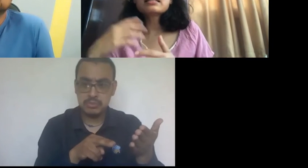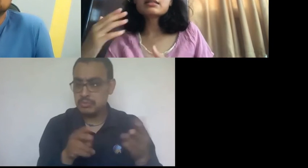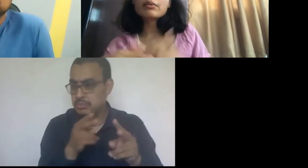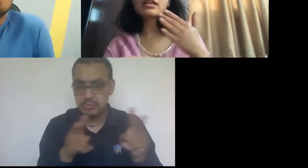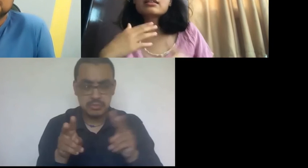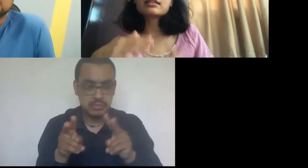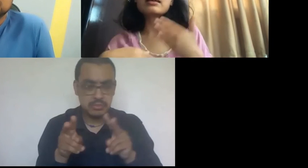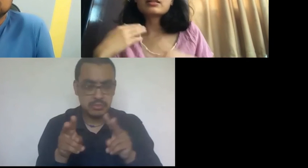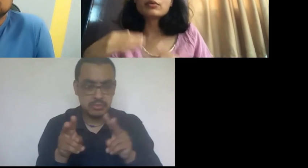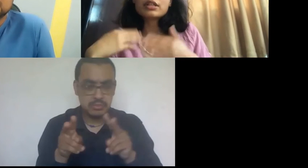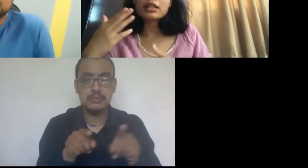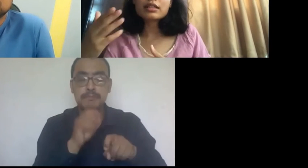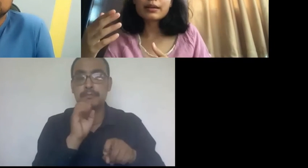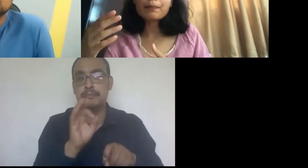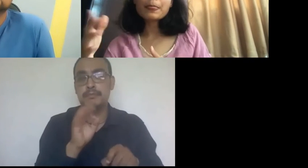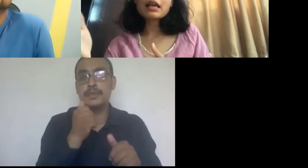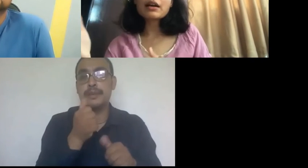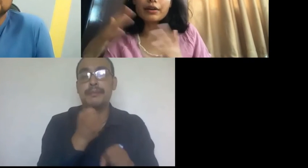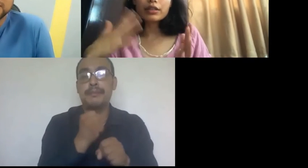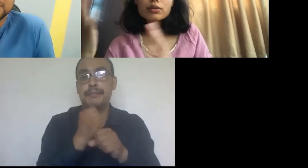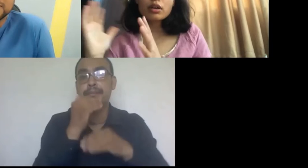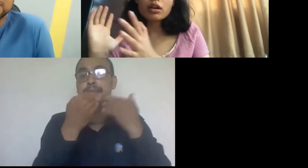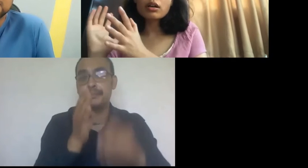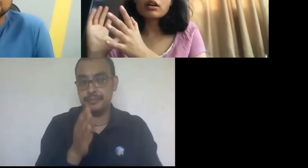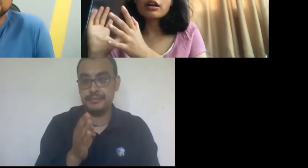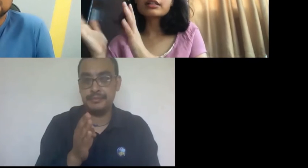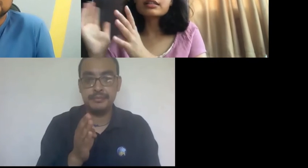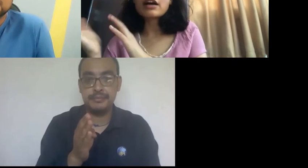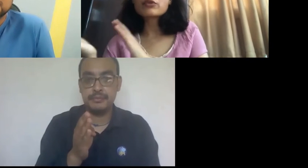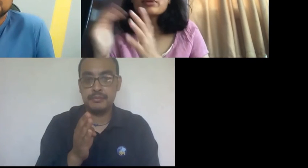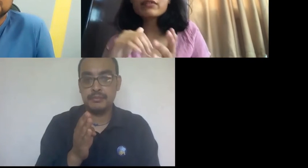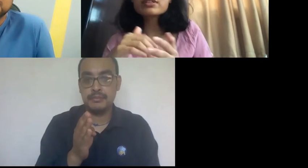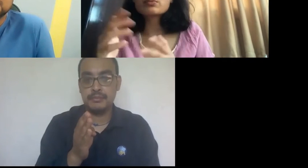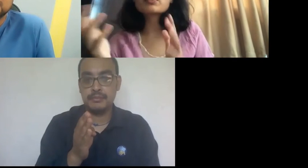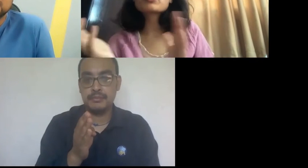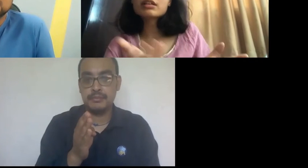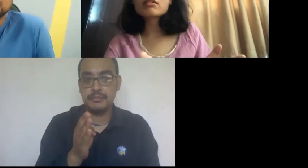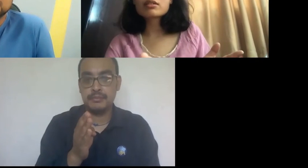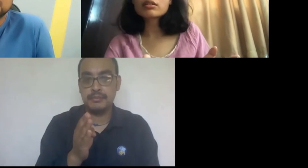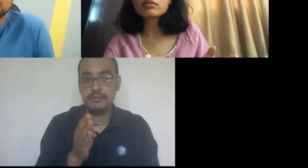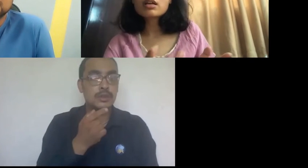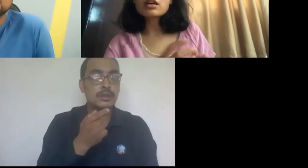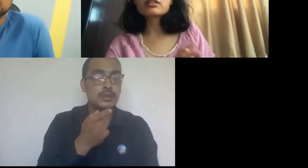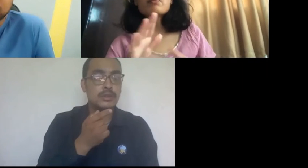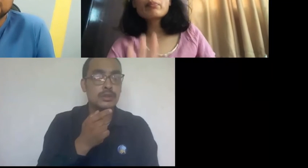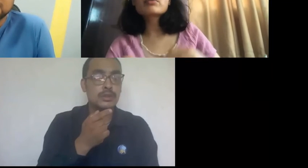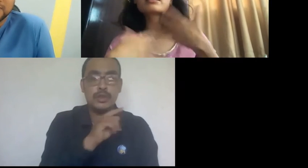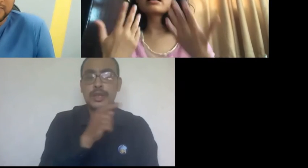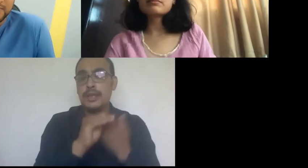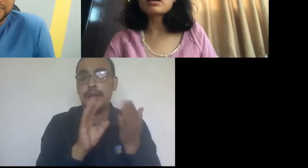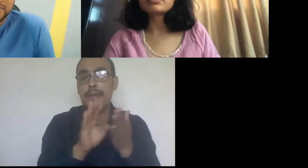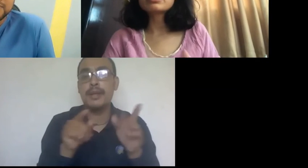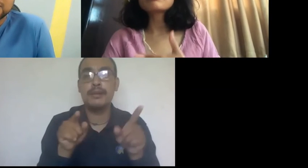चाहिँ त्यसमा पनि यसले चाहिँ हेल्प गरिरहेको छ कि। र जुन अनि त्यसपछि आफ्नो प्राइभेसीहरू पनि प्रोटेक्ट गर्न सक्यो होइन, सबै